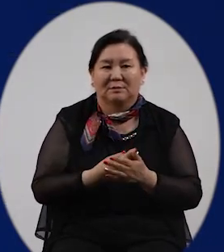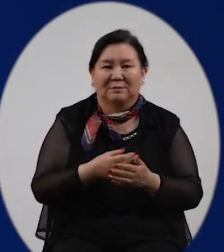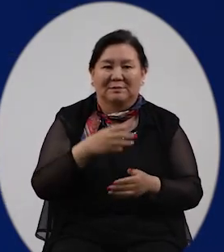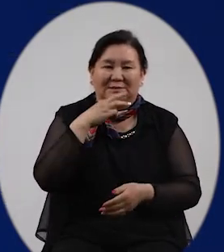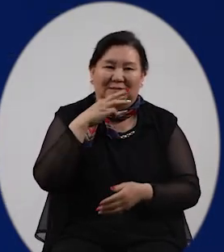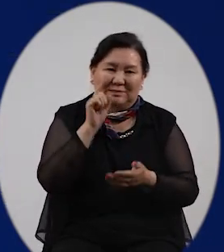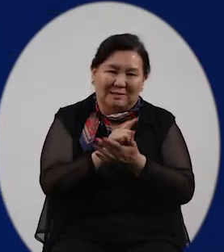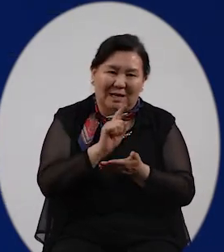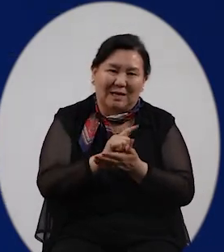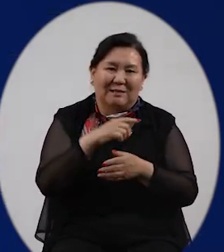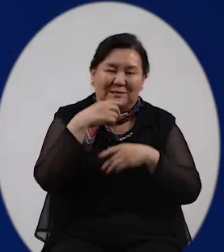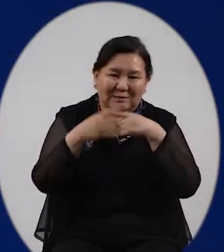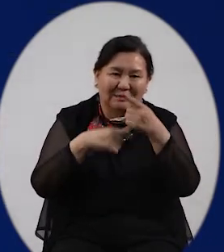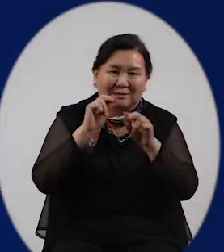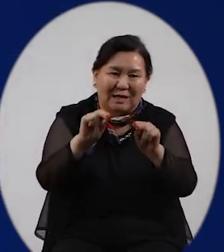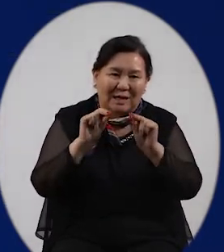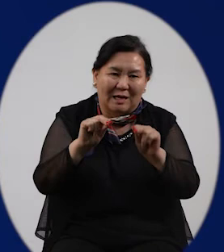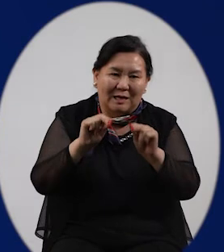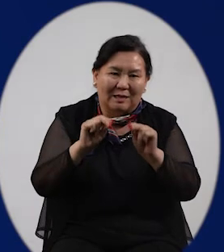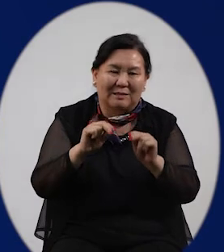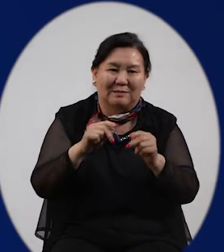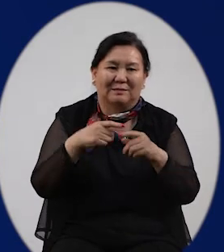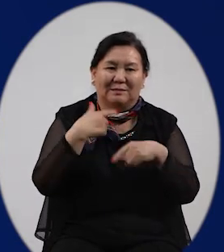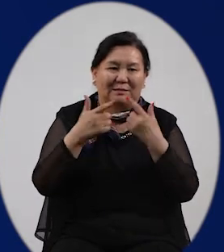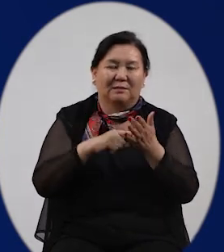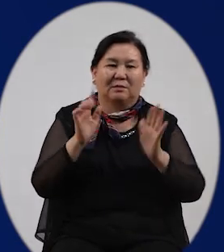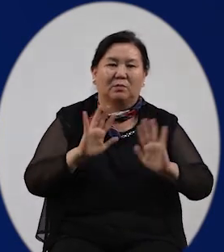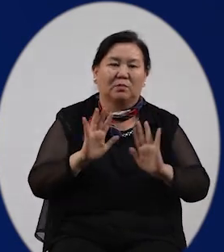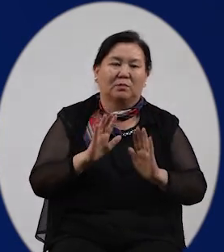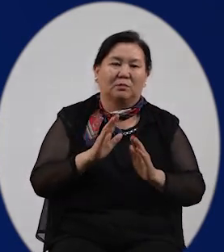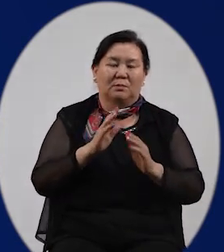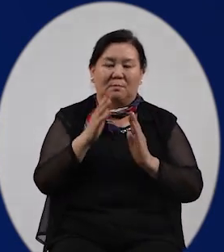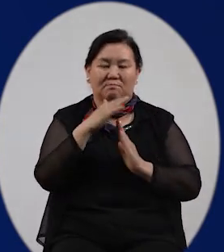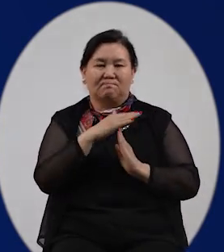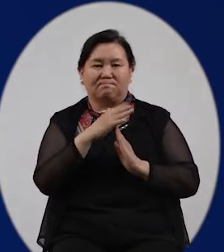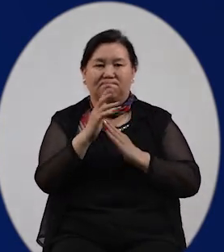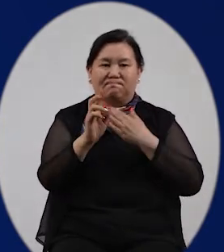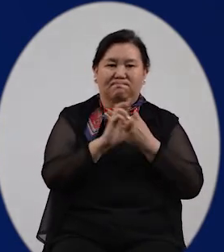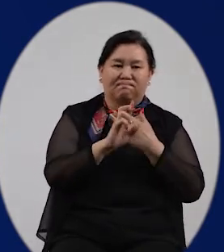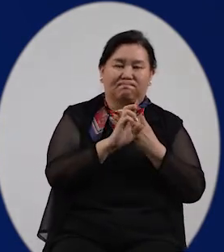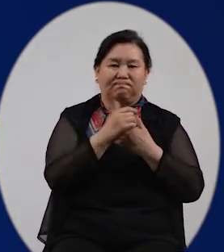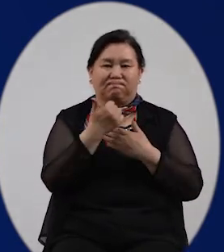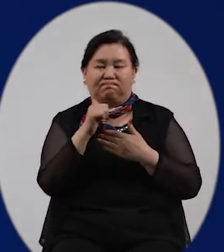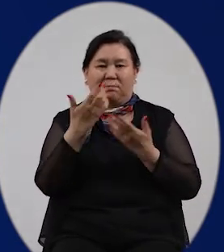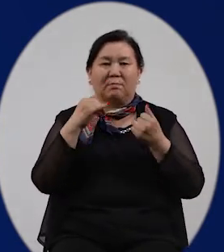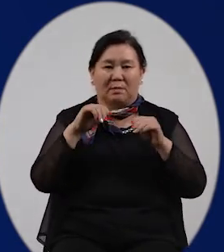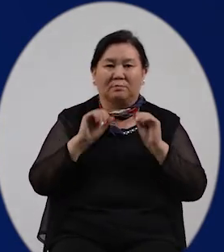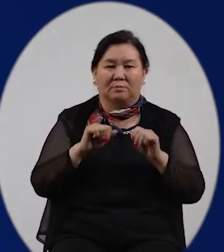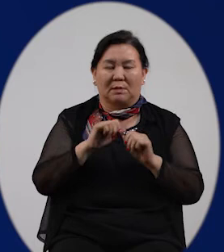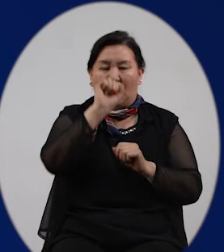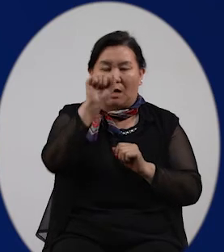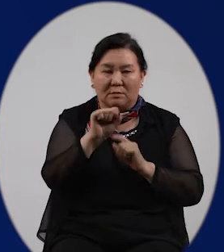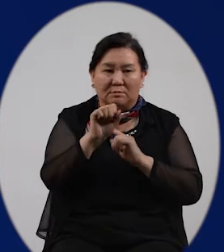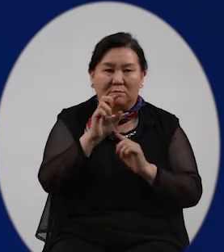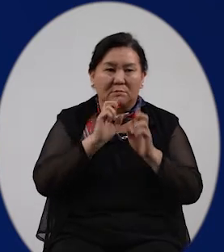Зааж зааварлах хэлбрээс аль болох зайлсхийх. Түншийнхээ талаар болгоомжилсан байдал гаргаж болохгүй. Ямар нэг асуудал гарвал